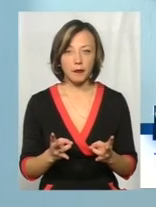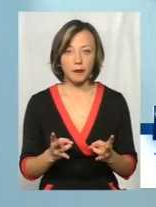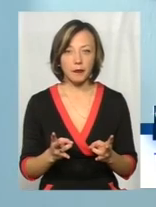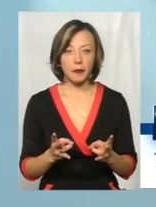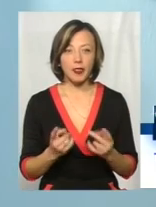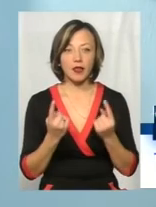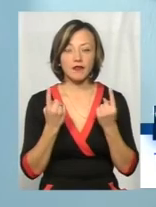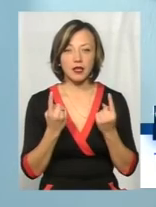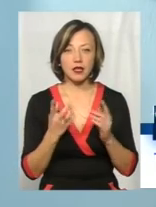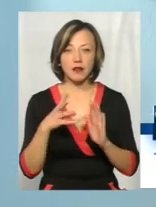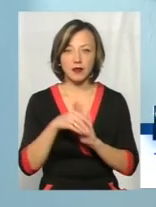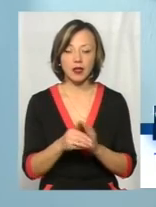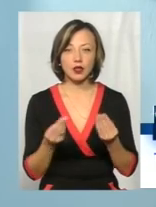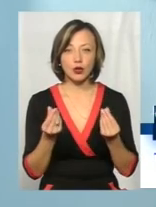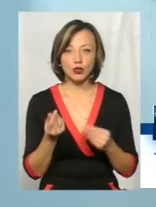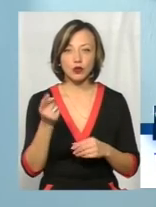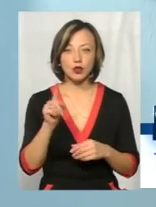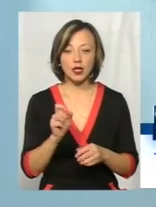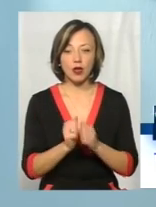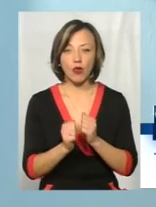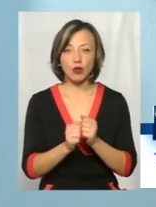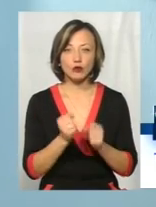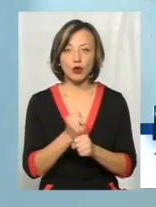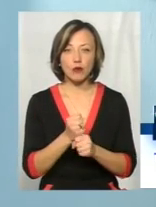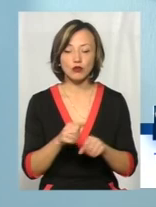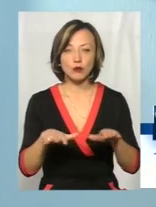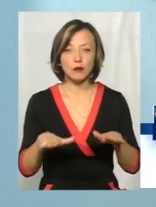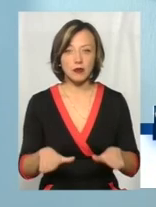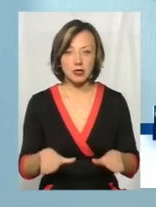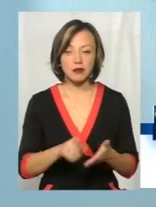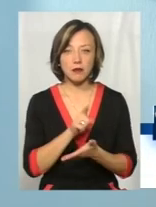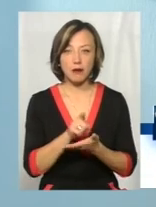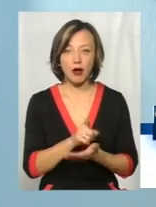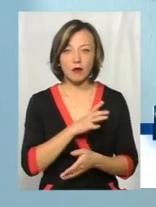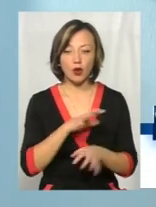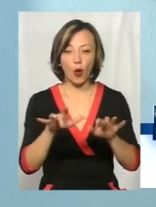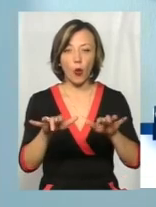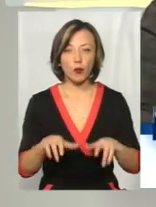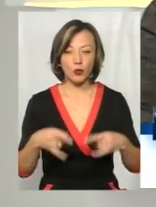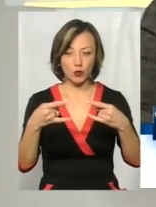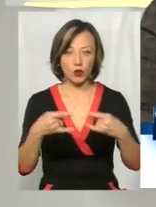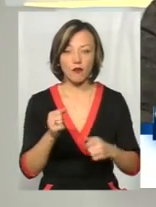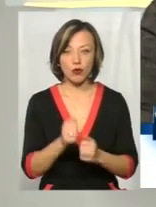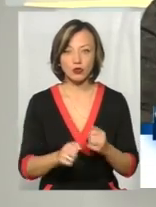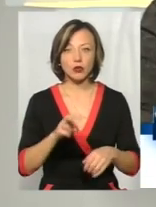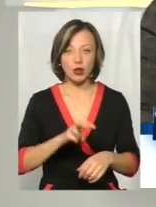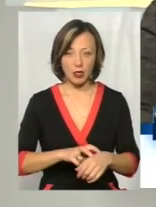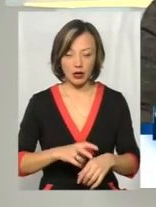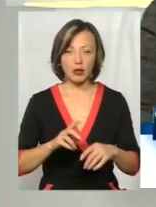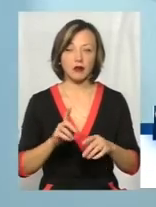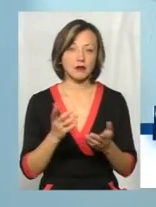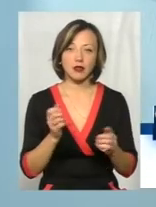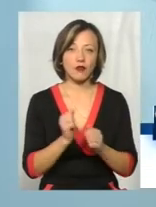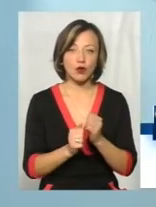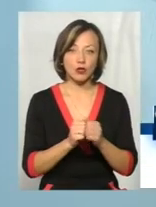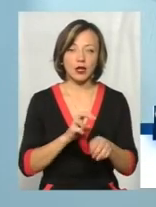потрібне велике вкладення коштів, оскільки на кожному робочому місці має бути комп'ютер. Тобто в кожного лікаря має бути комп'ютер? Не в